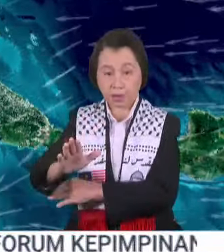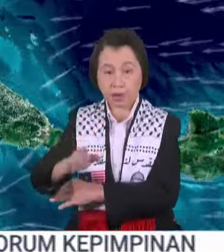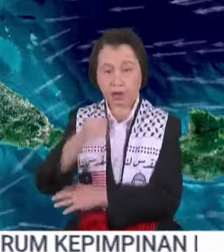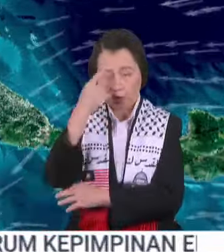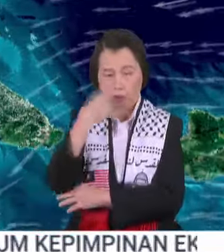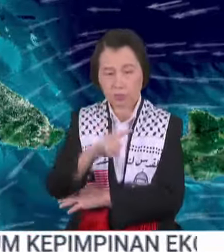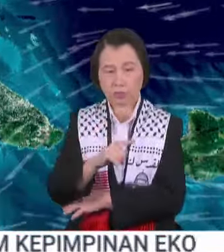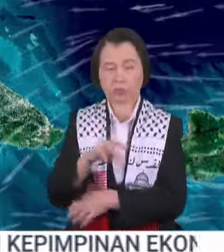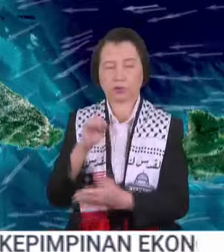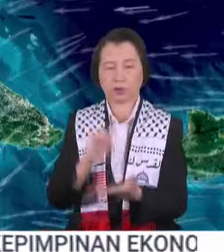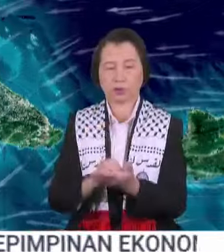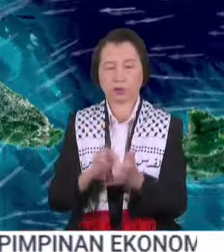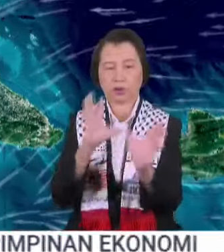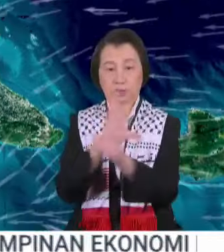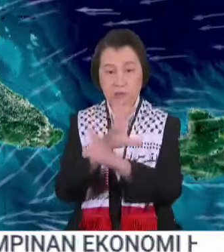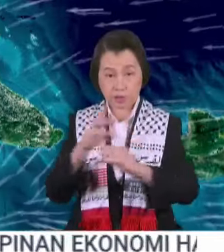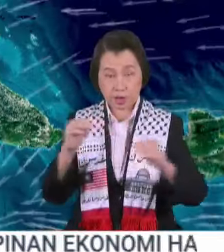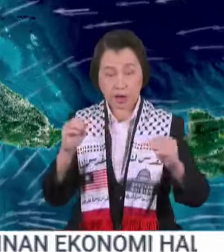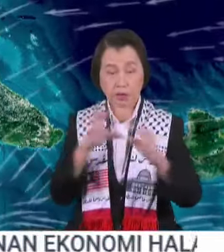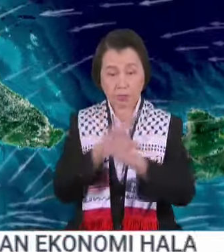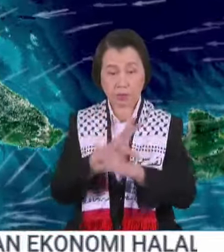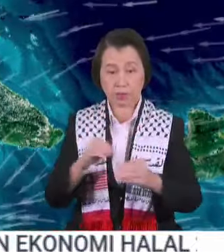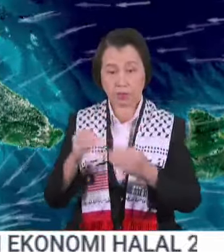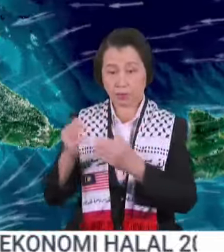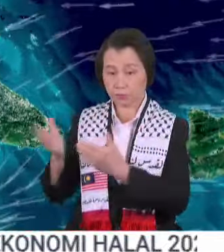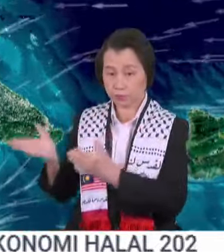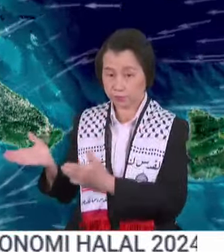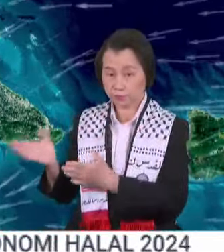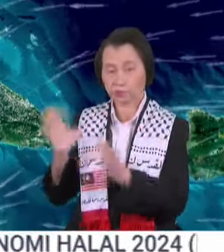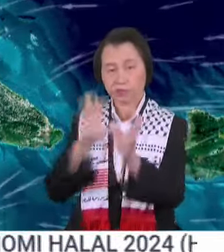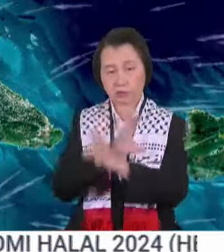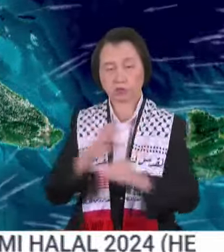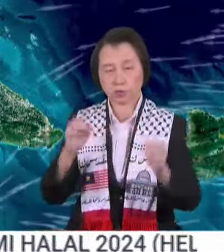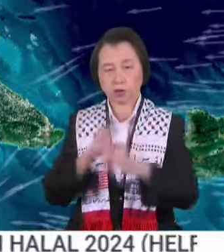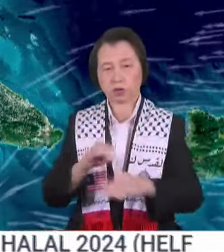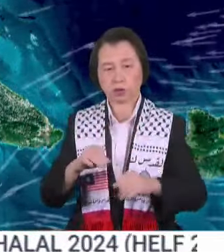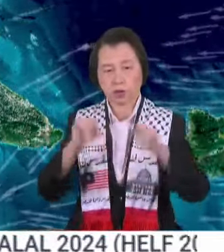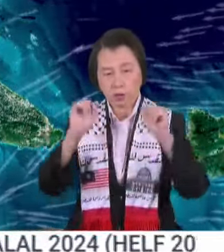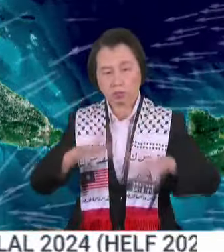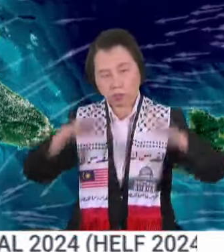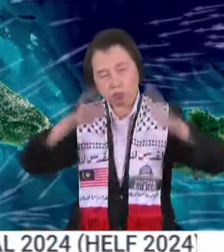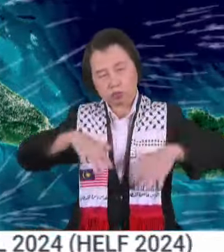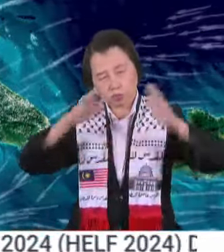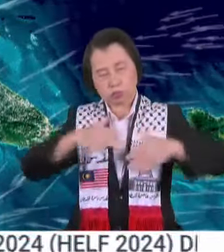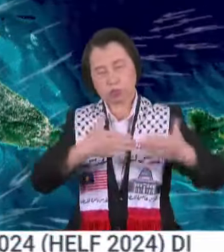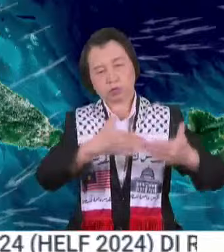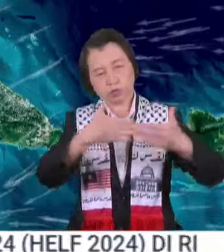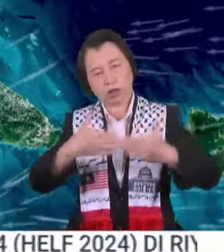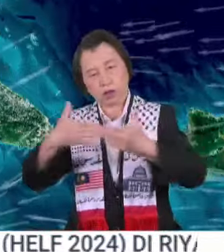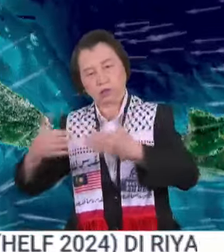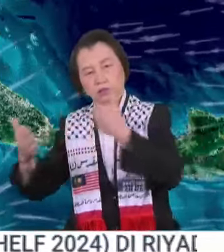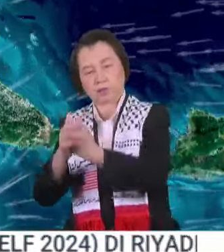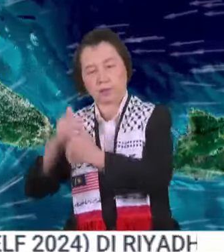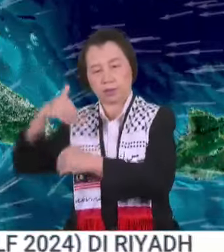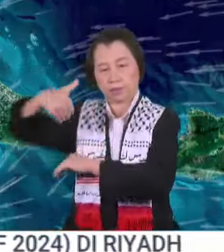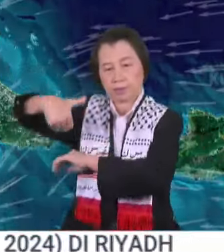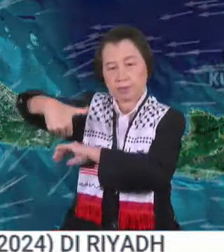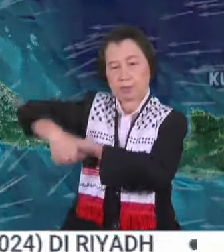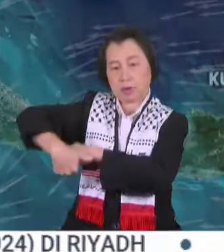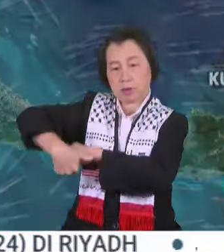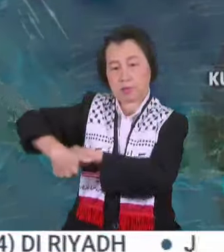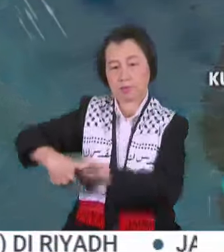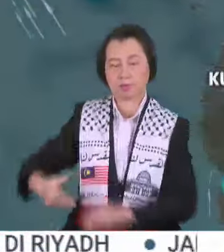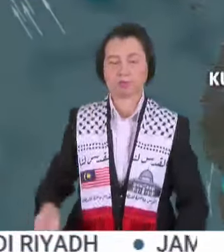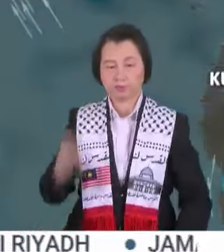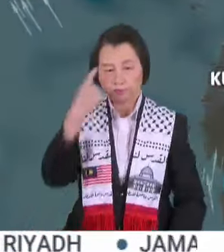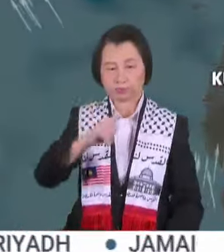bagi keadaan cuaca di negeri Sarawak ini, keadaan cuaca di sini dijangka boleh berlarutan sehingga ke malam nanti.